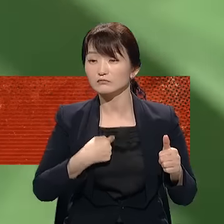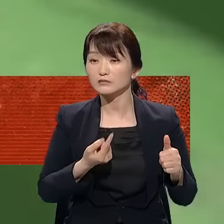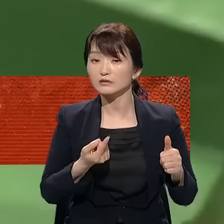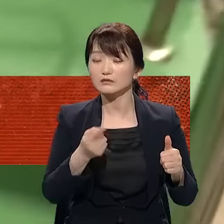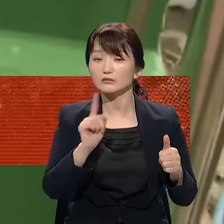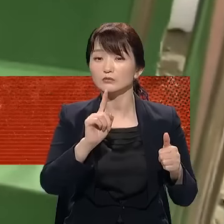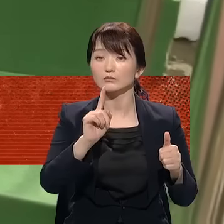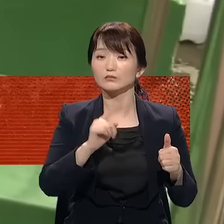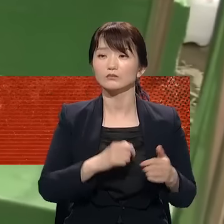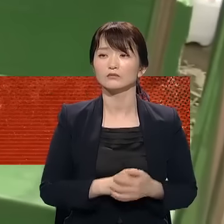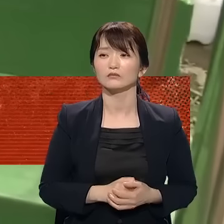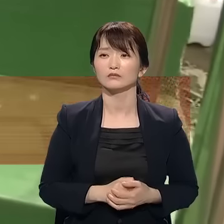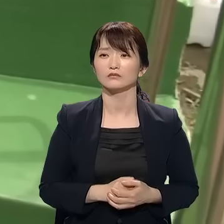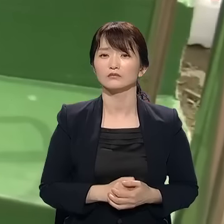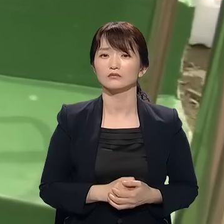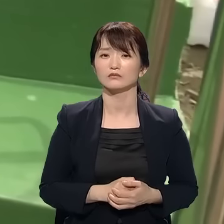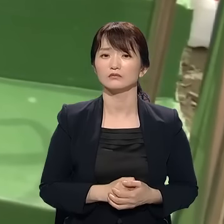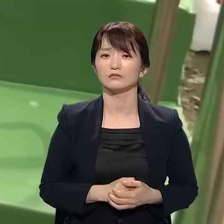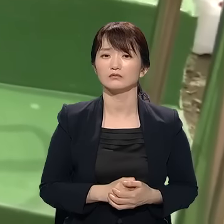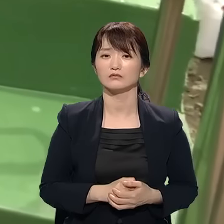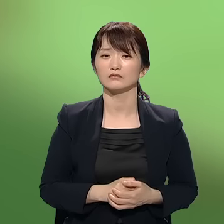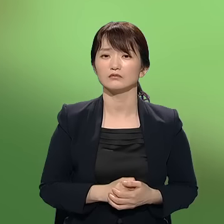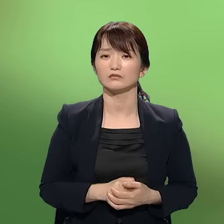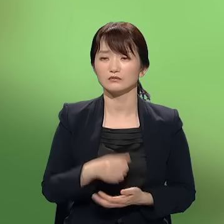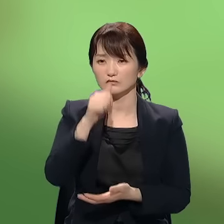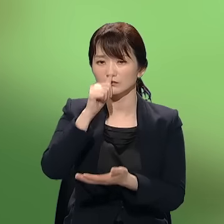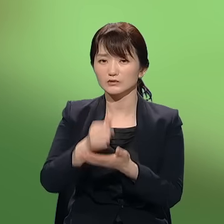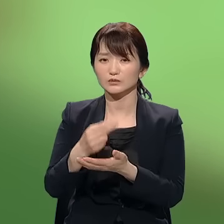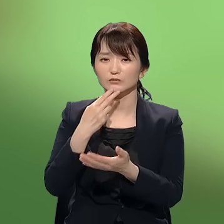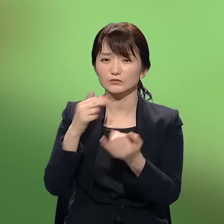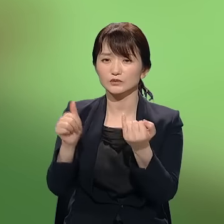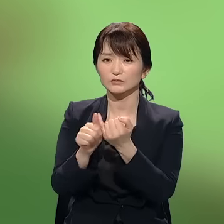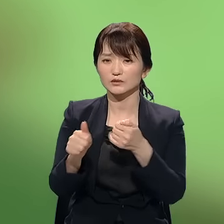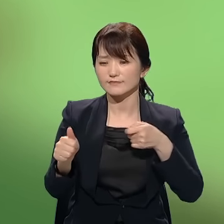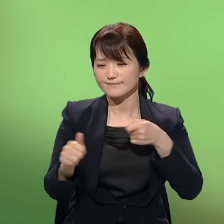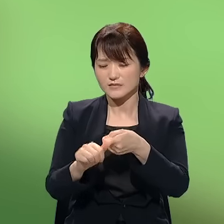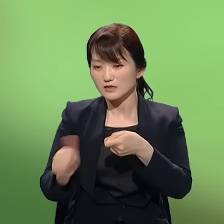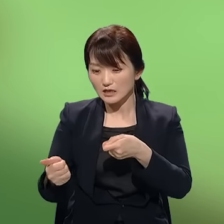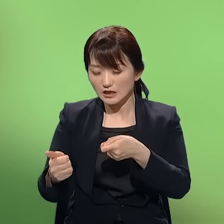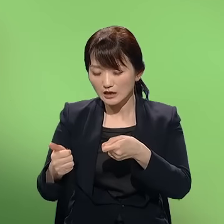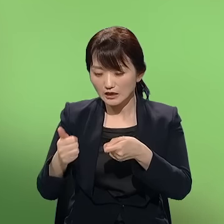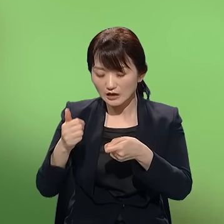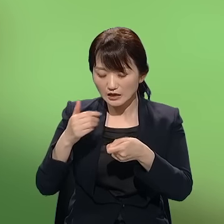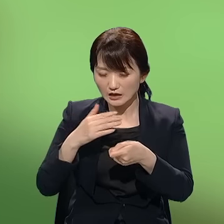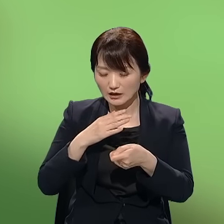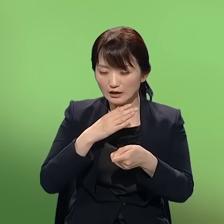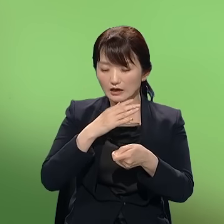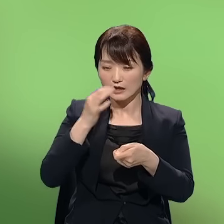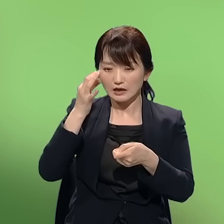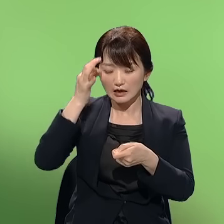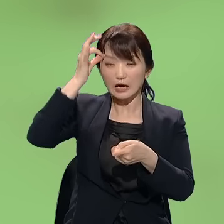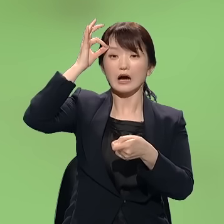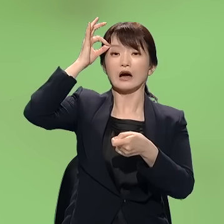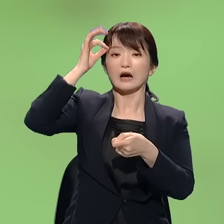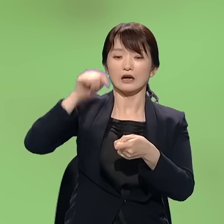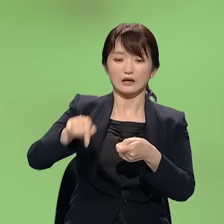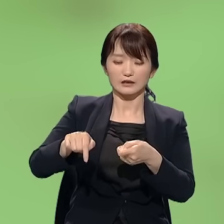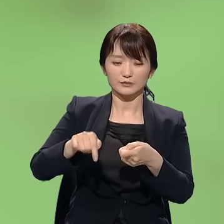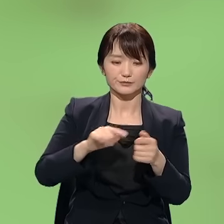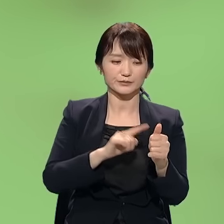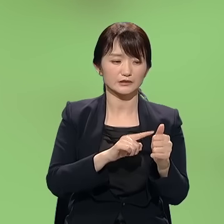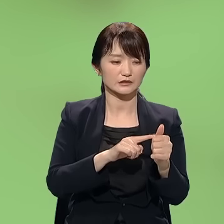뭔가 어이 무관 부부를 살해했다고 하는 그 악행의 결과를 인식을 하니까 저런 식으로 정신을 못 차리고 있는 것이